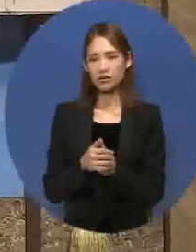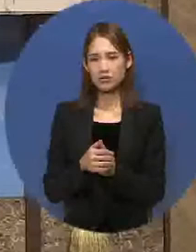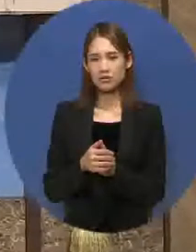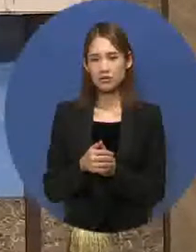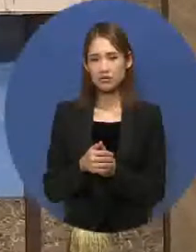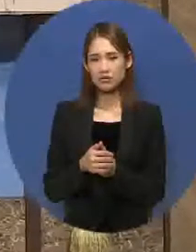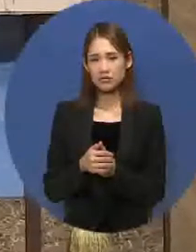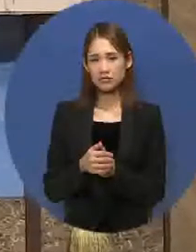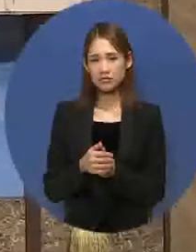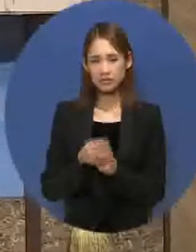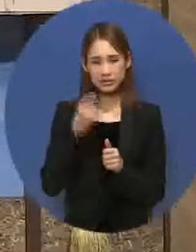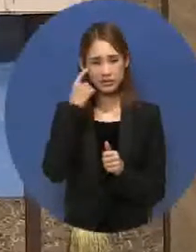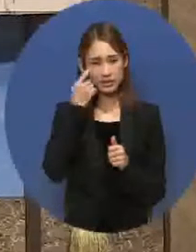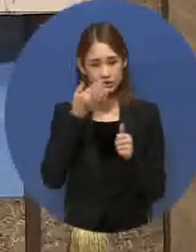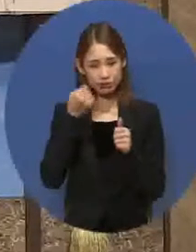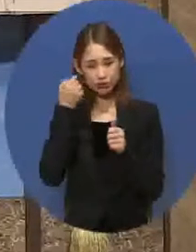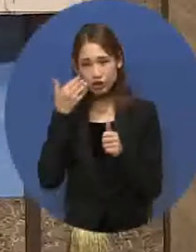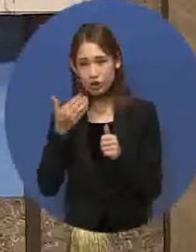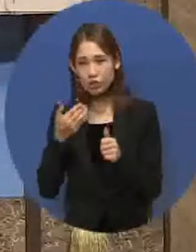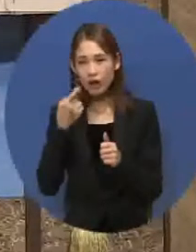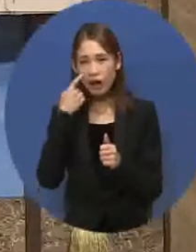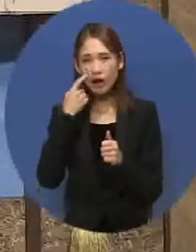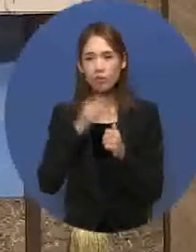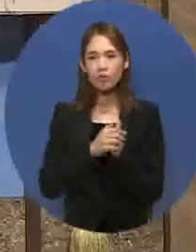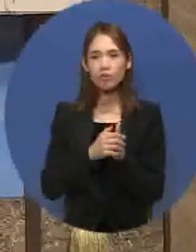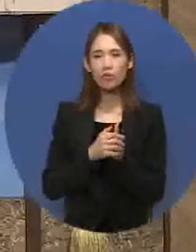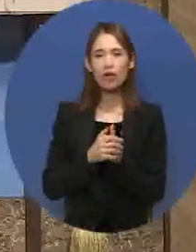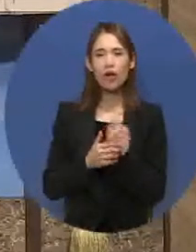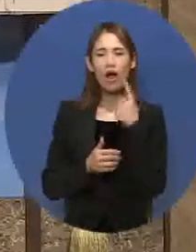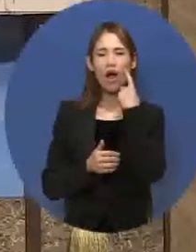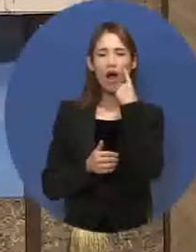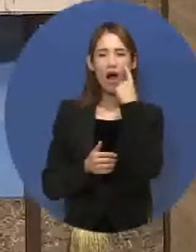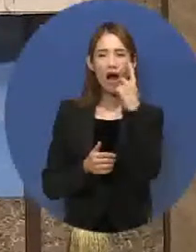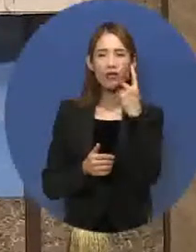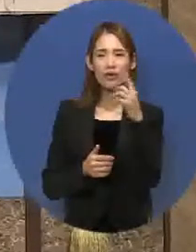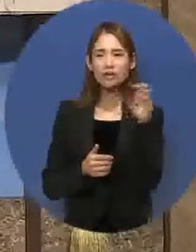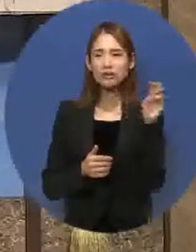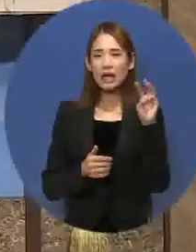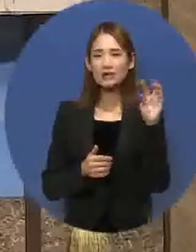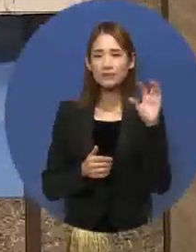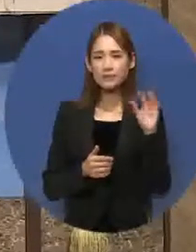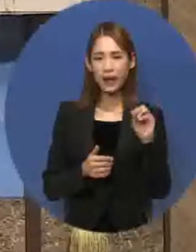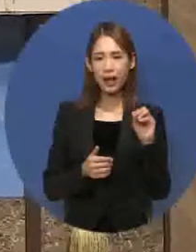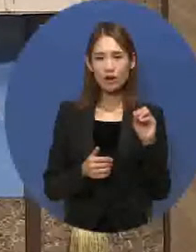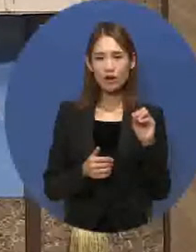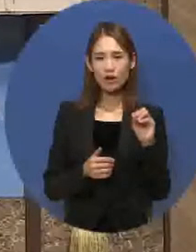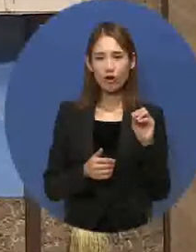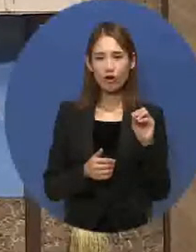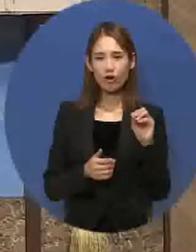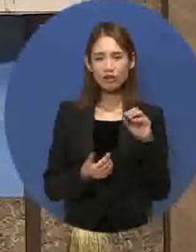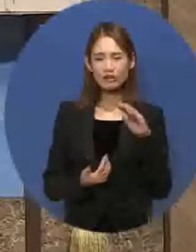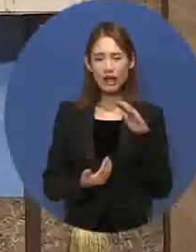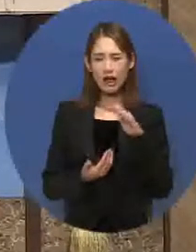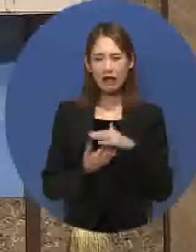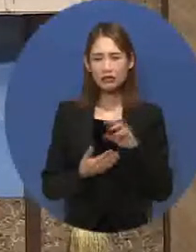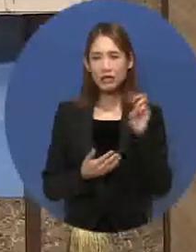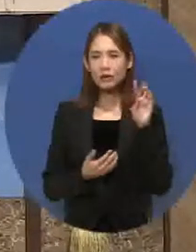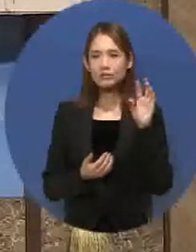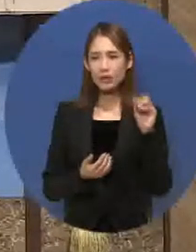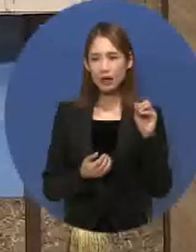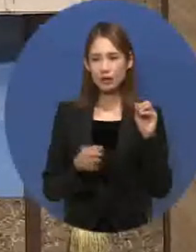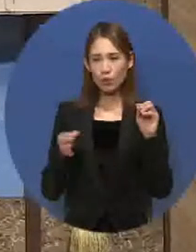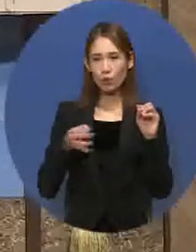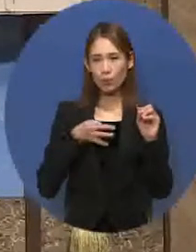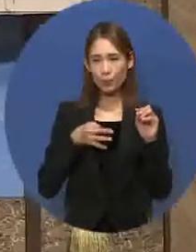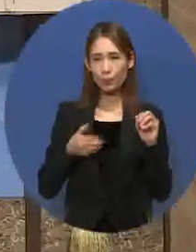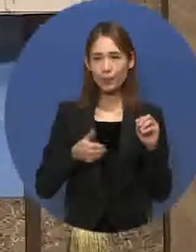노인들한테 설문을 내니까 하루에 만원, 한 달에 30만원은 최소한의 용돈이 주어져야